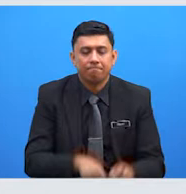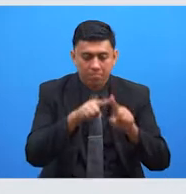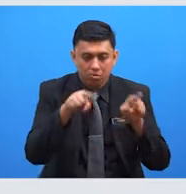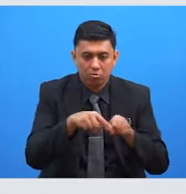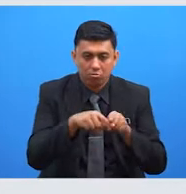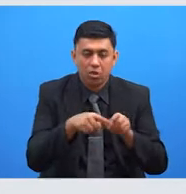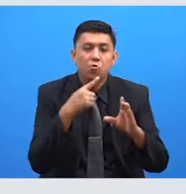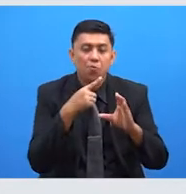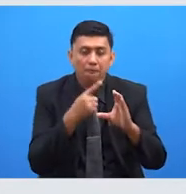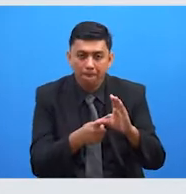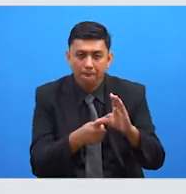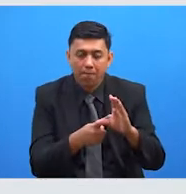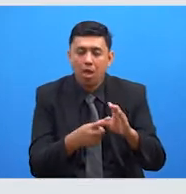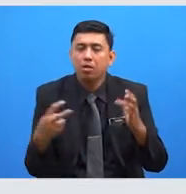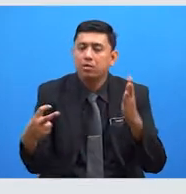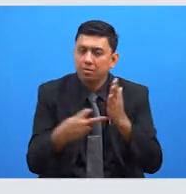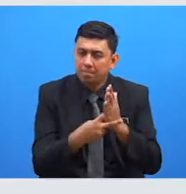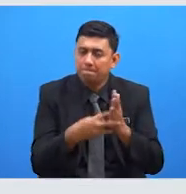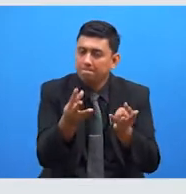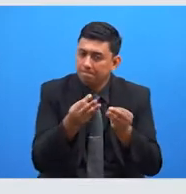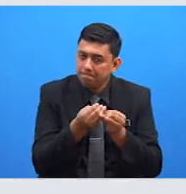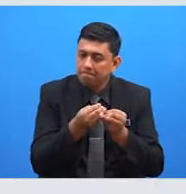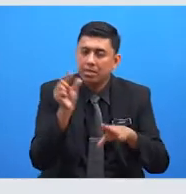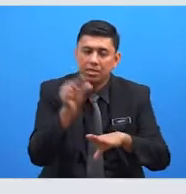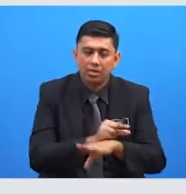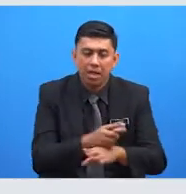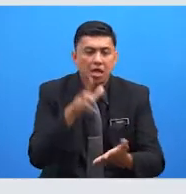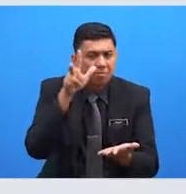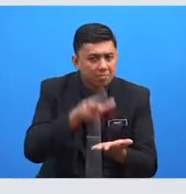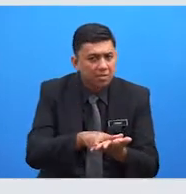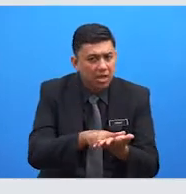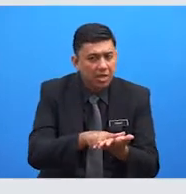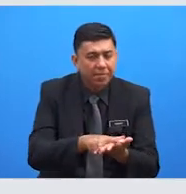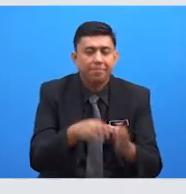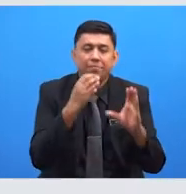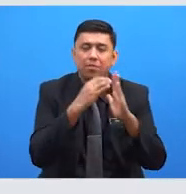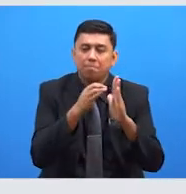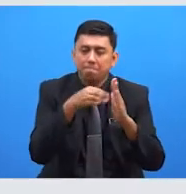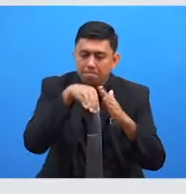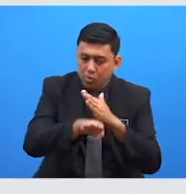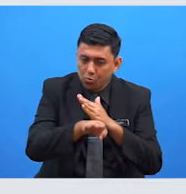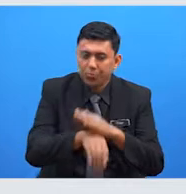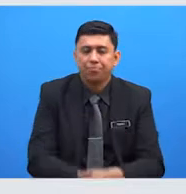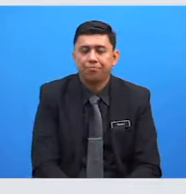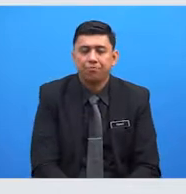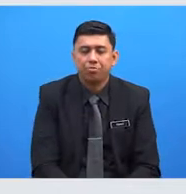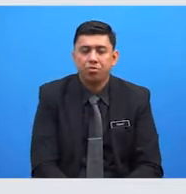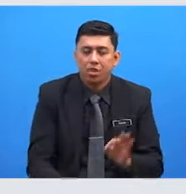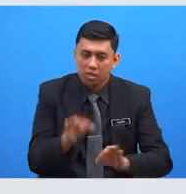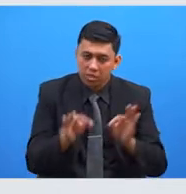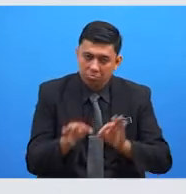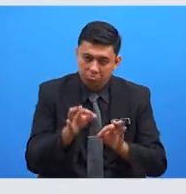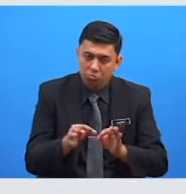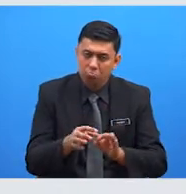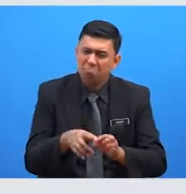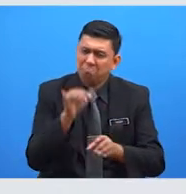Kotak confirm memaparkan mesej meminta pengguna mengesahkan data yang dimasukkan. Jika